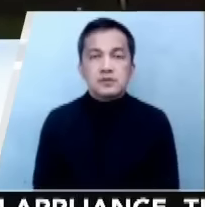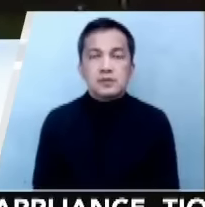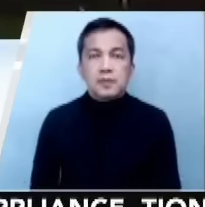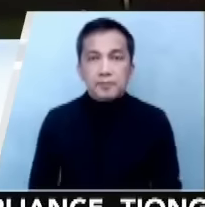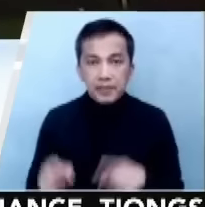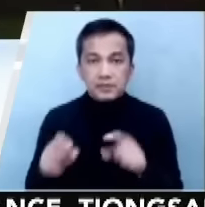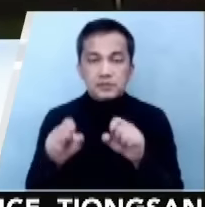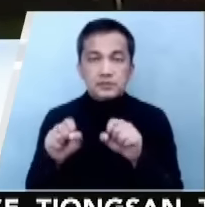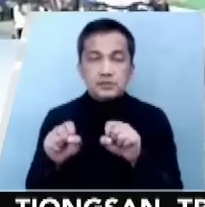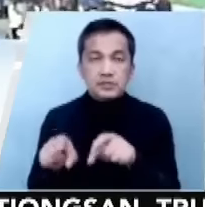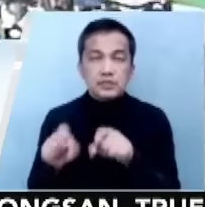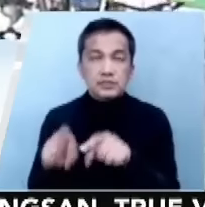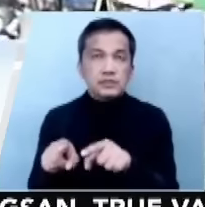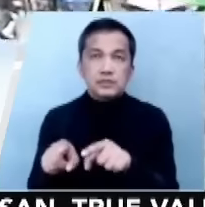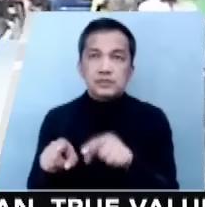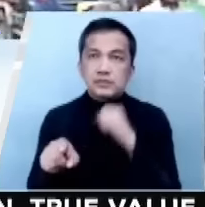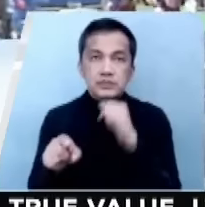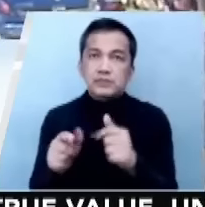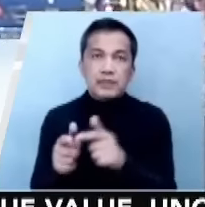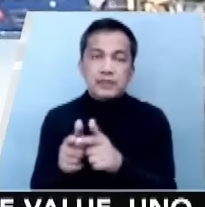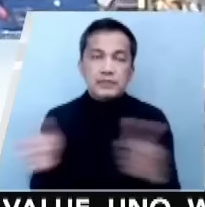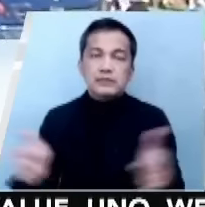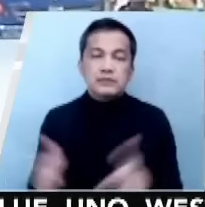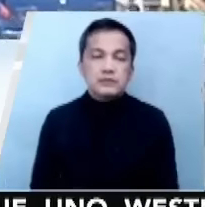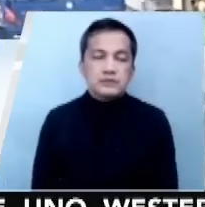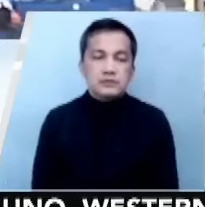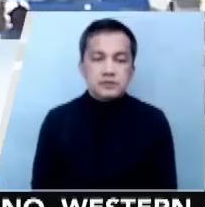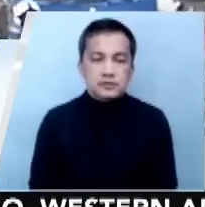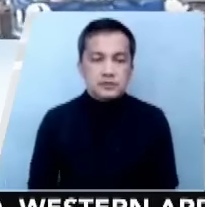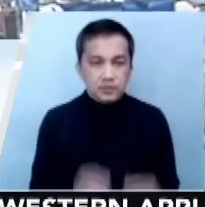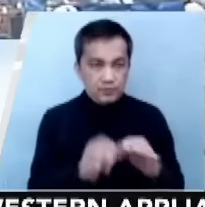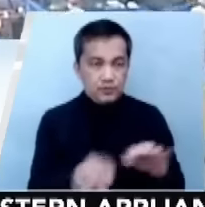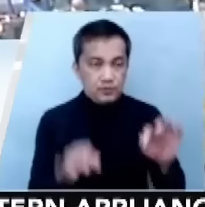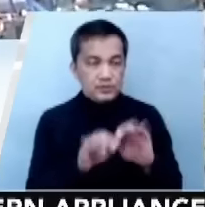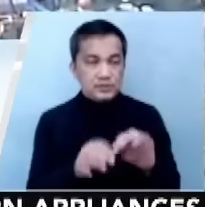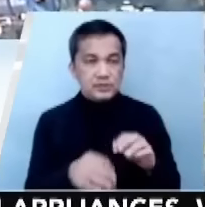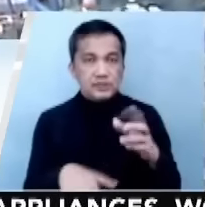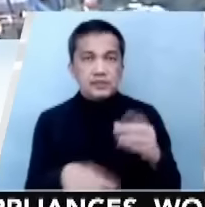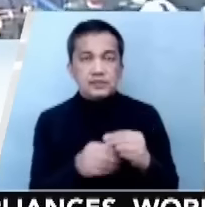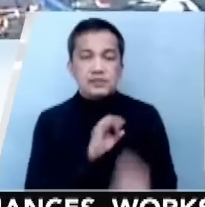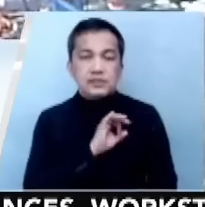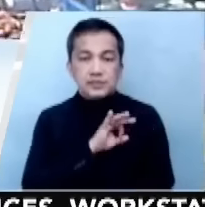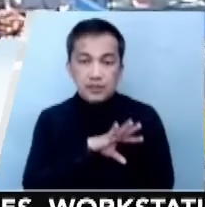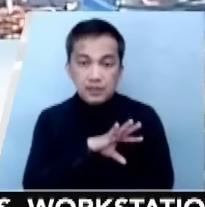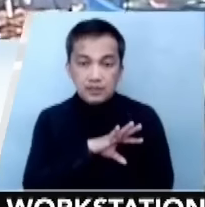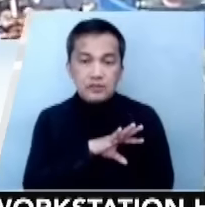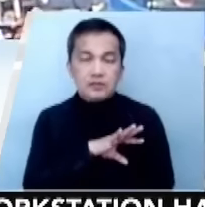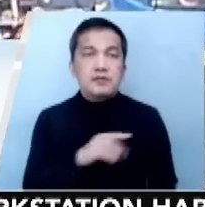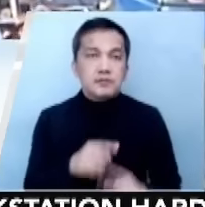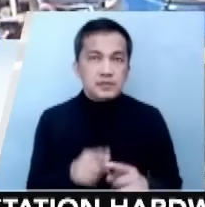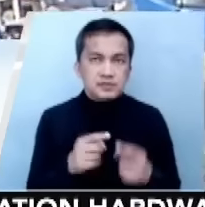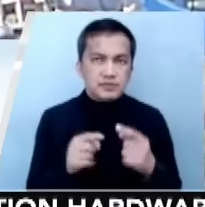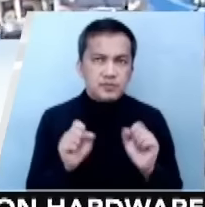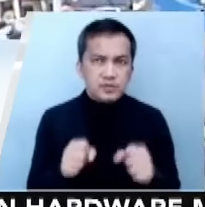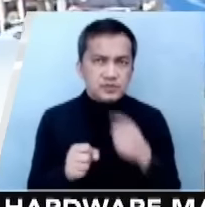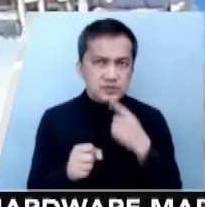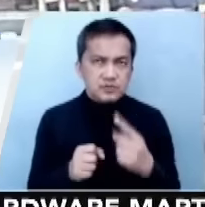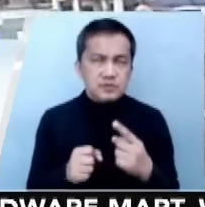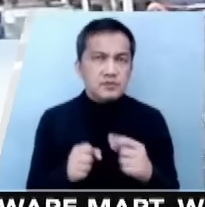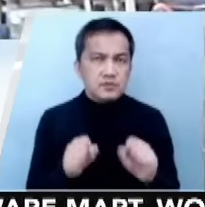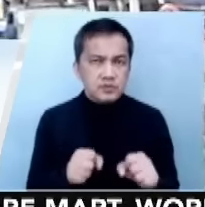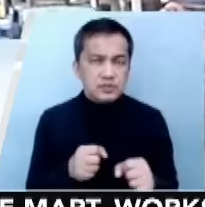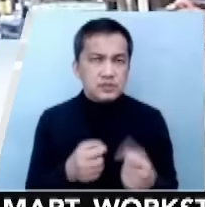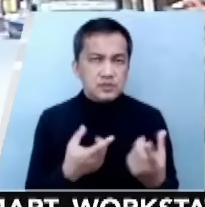di ba, hindi ganun kalaki. Mahalaga po siya kasi parang dagdag kita din po siya, pero pwede rin naman natin sabihin na pwede ko siyang gawing pahinga,